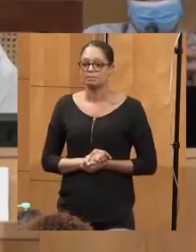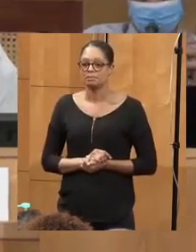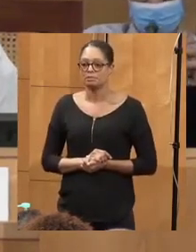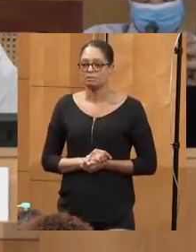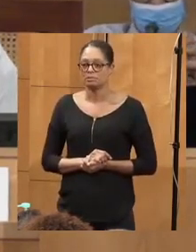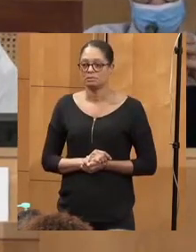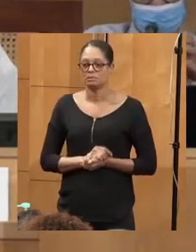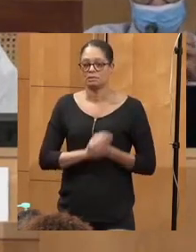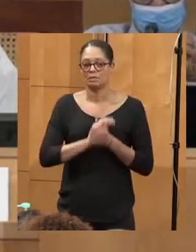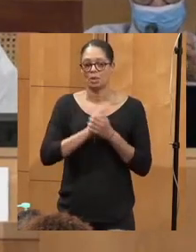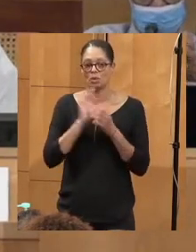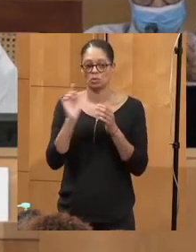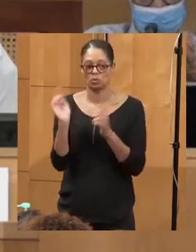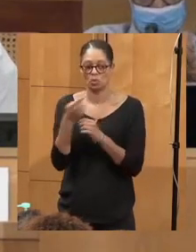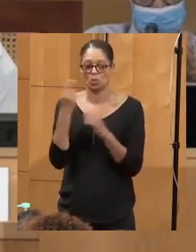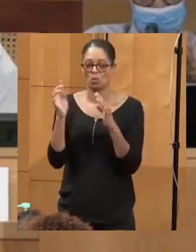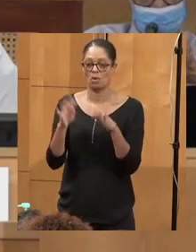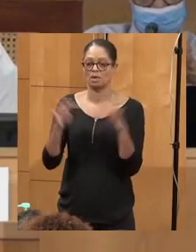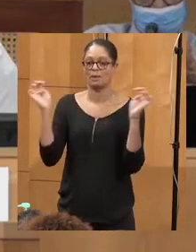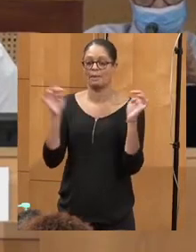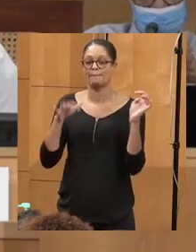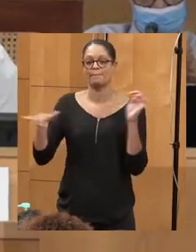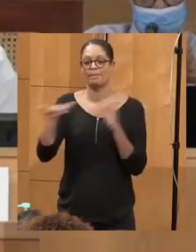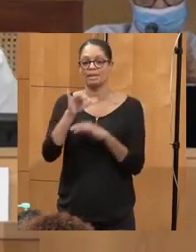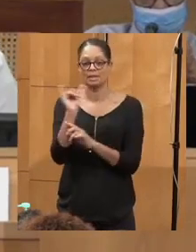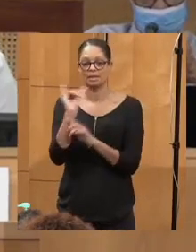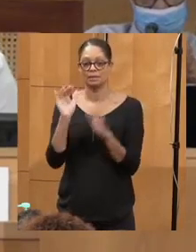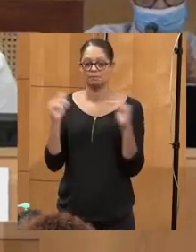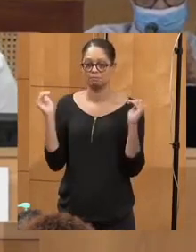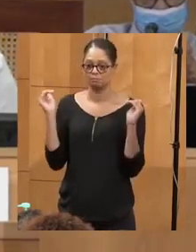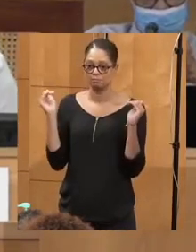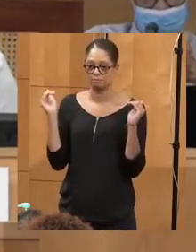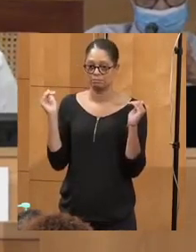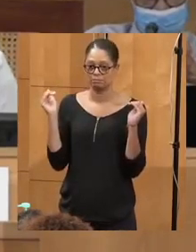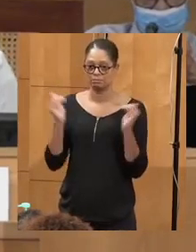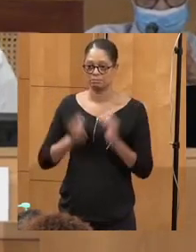à l'ensemble de l'Assemblée quels sont ceux qui s'abstiennent.